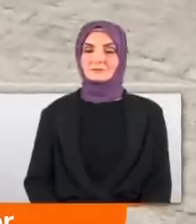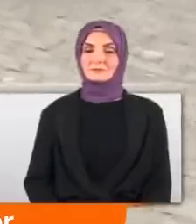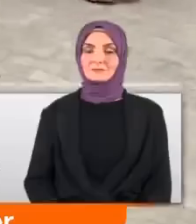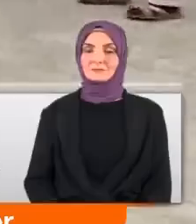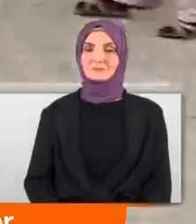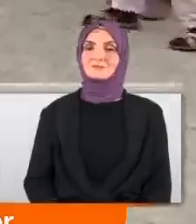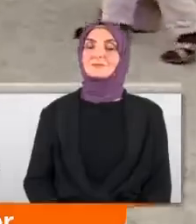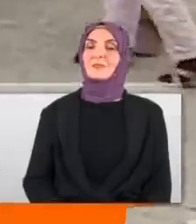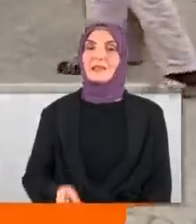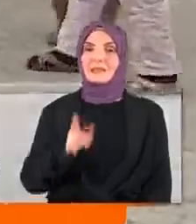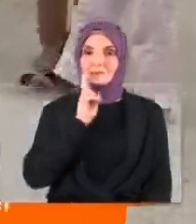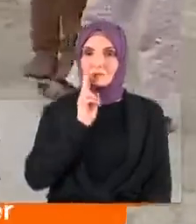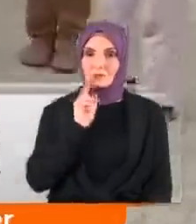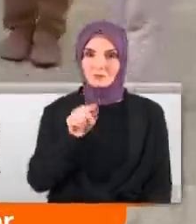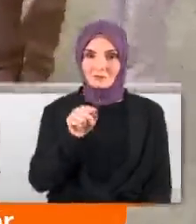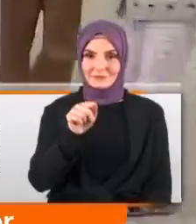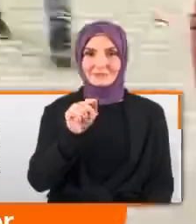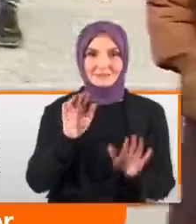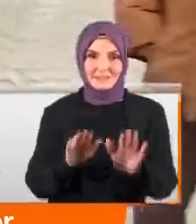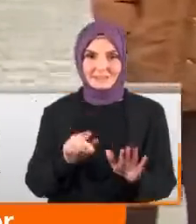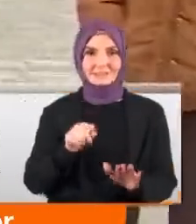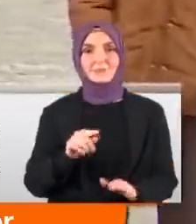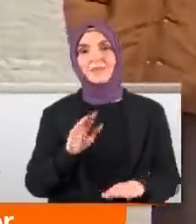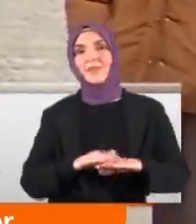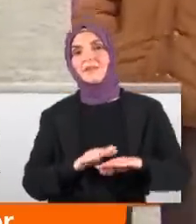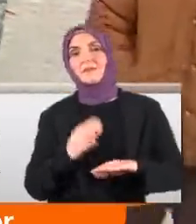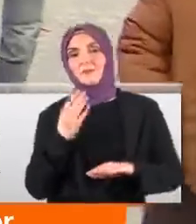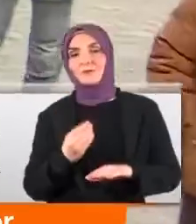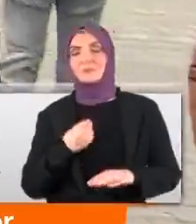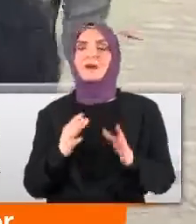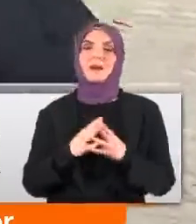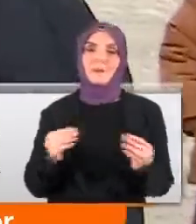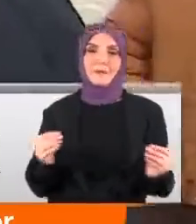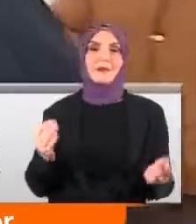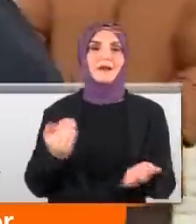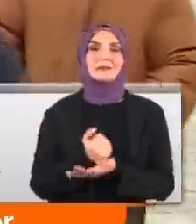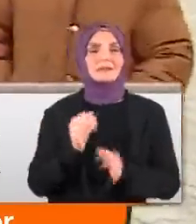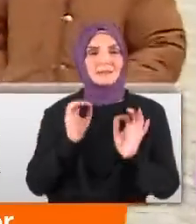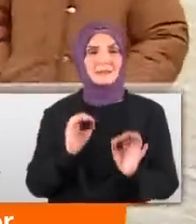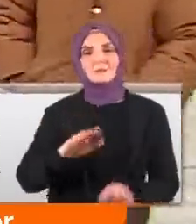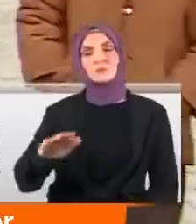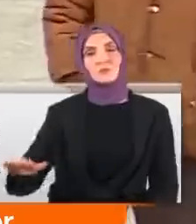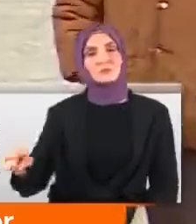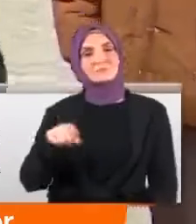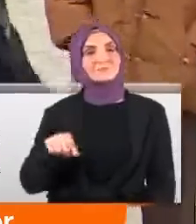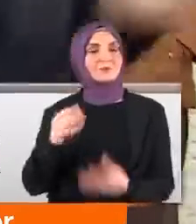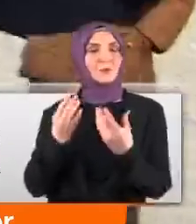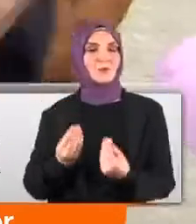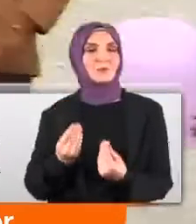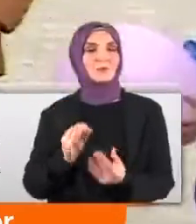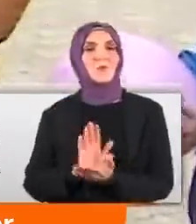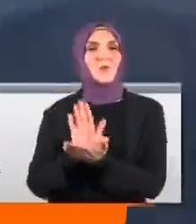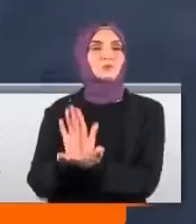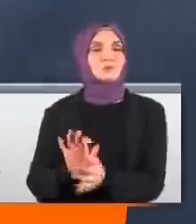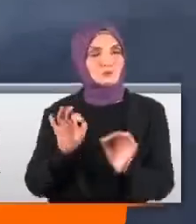Evet, en son siz kalmıştınız, siz de eğlendiniz. Biz kaybettik. Kazanan her zaman çocuklar olsun. Şimdi bir ödülleri var herhalde. Evet,